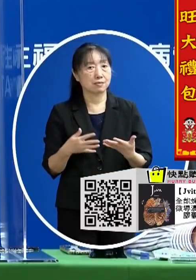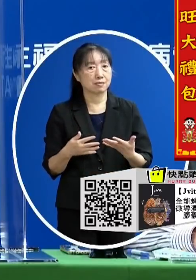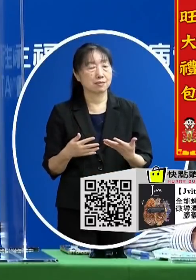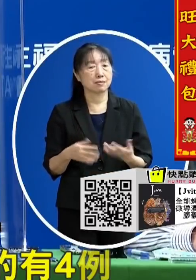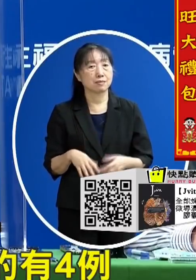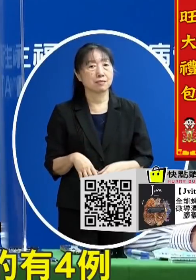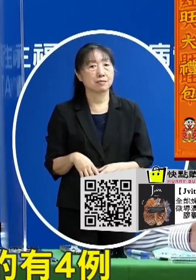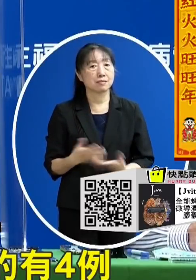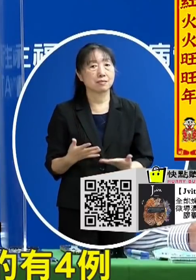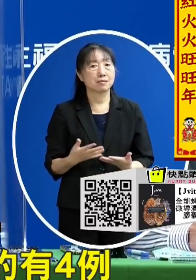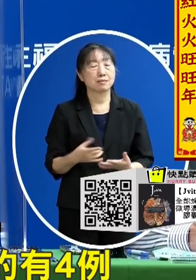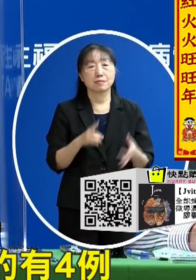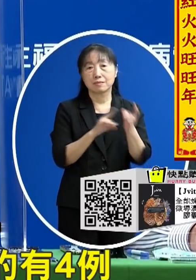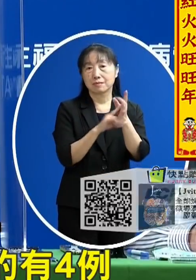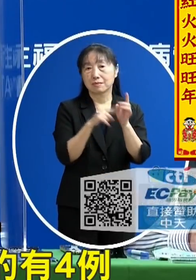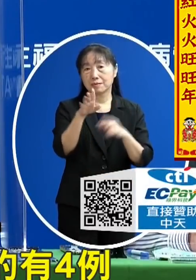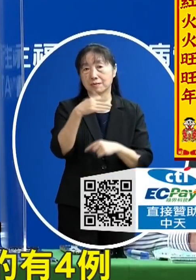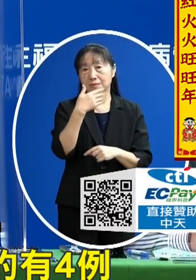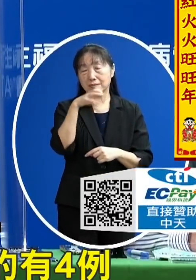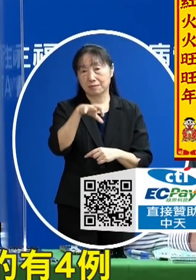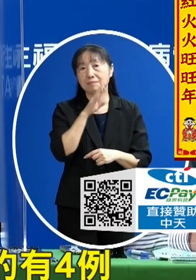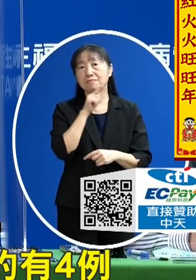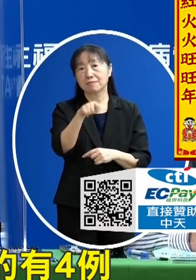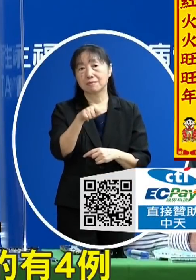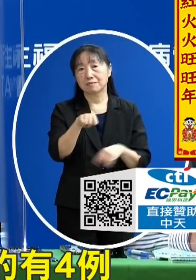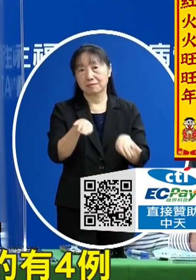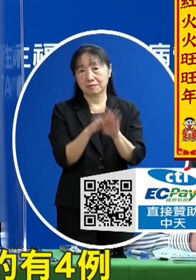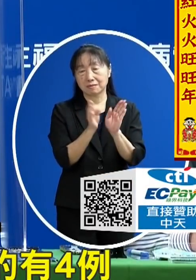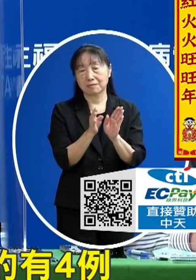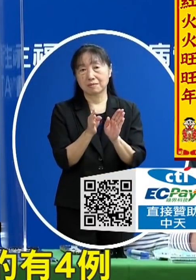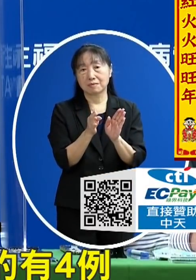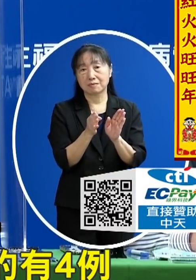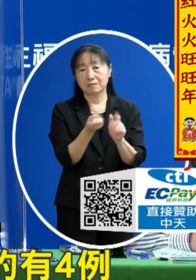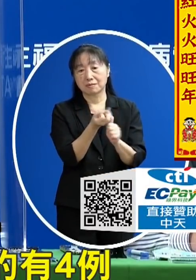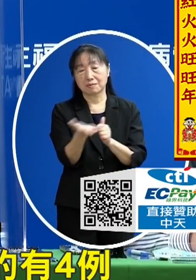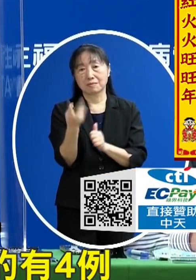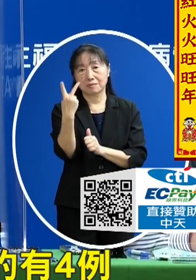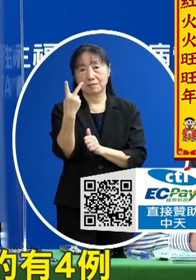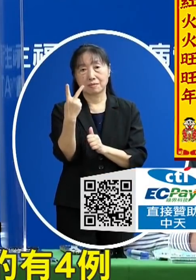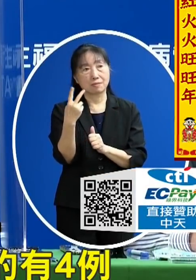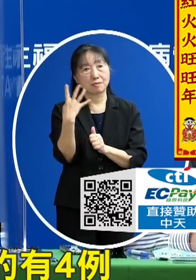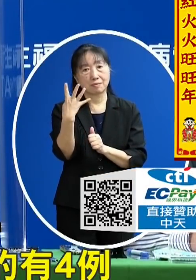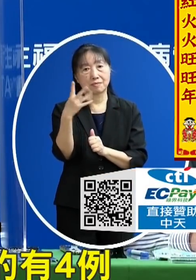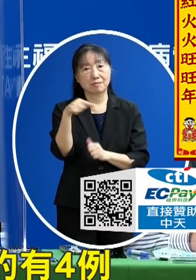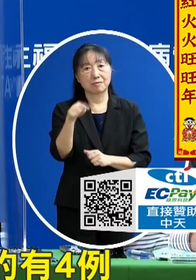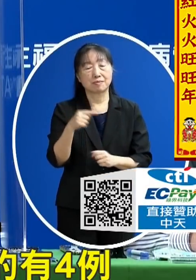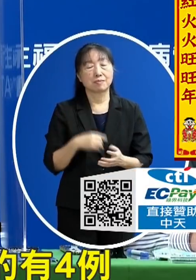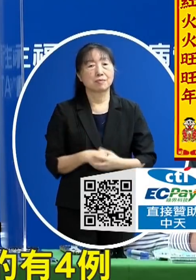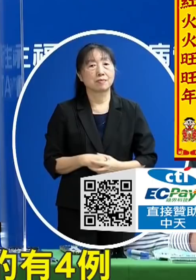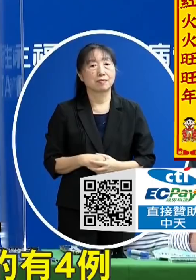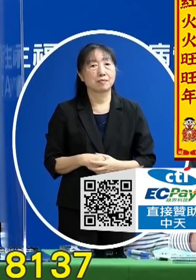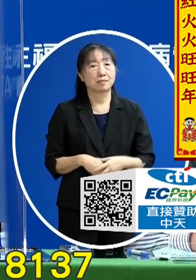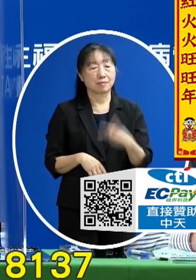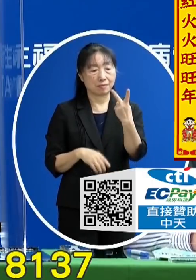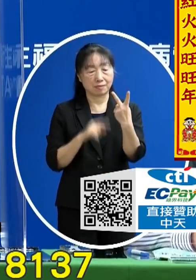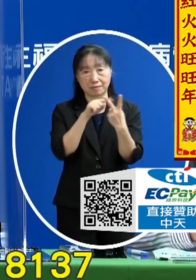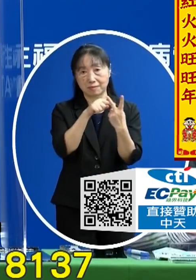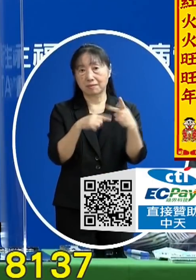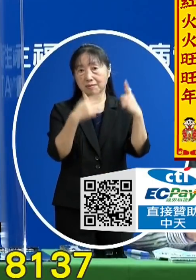从西提餐厅里面衍生的有2例，有4例，有